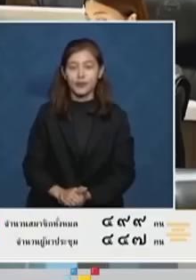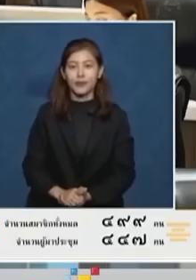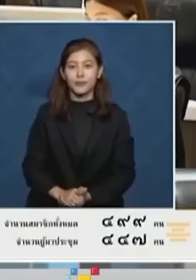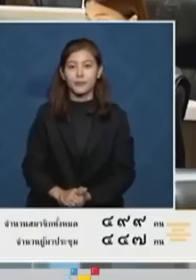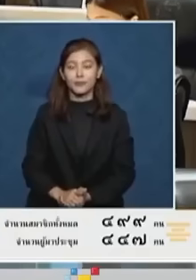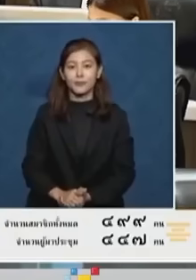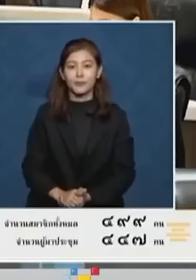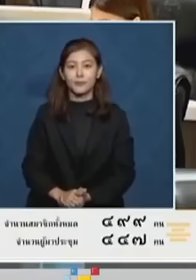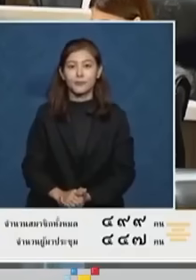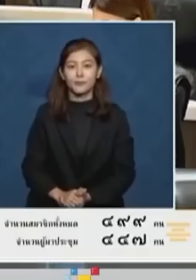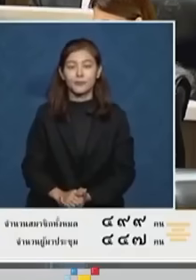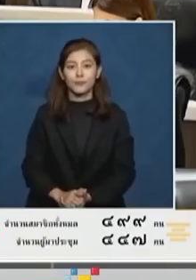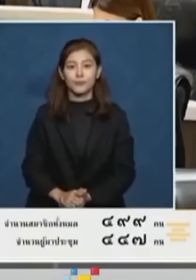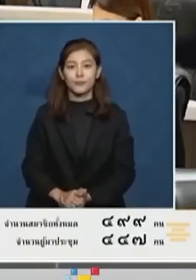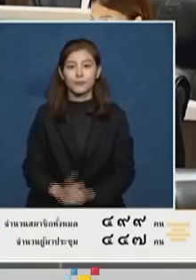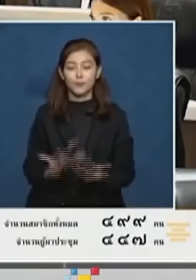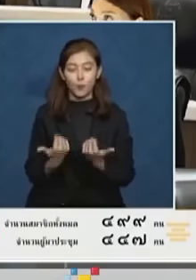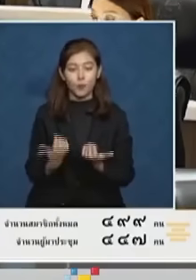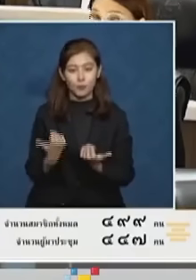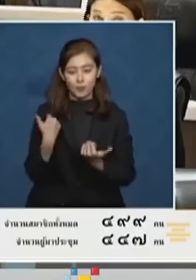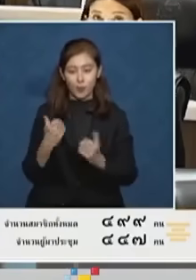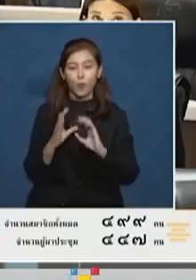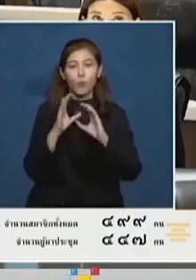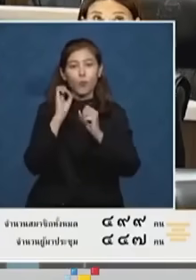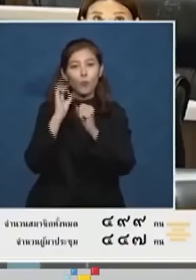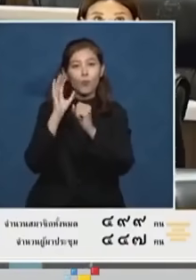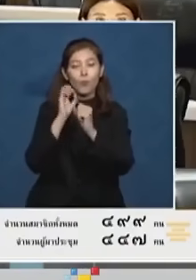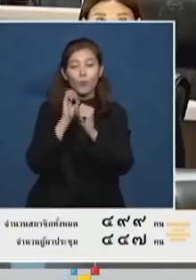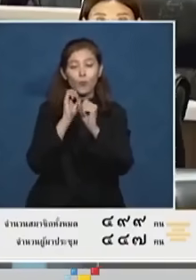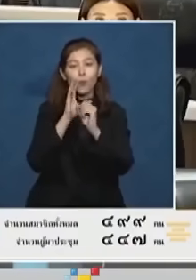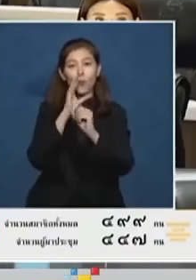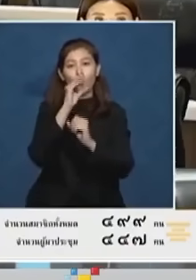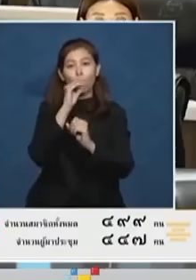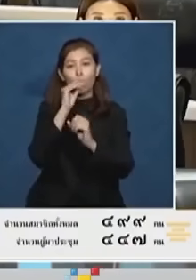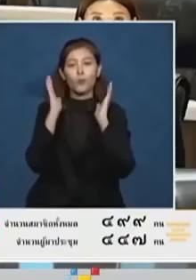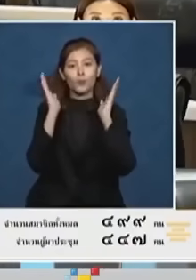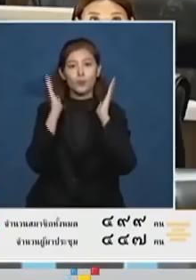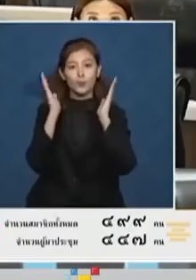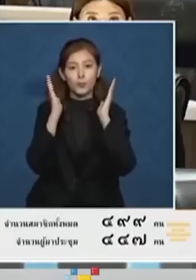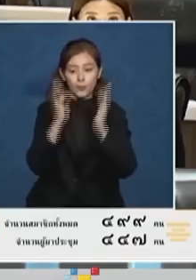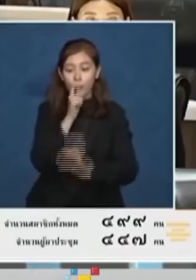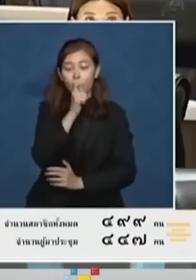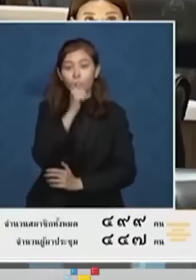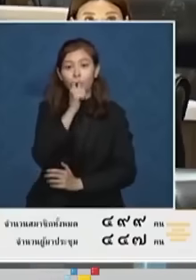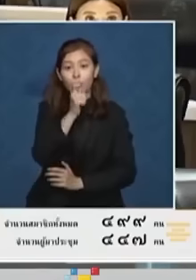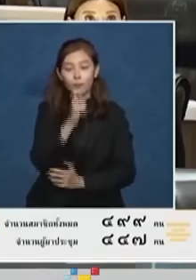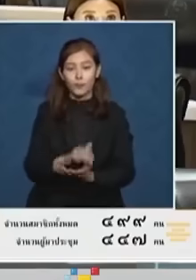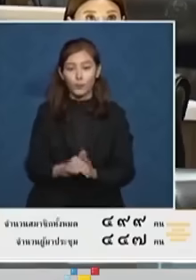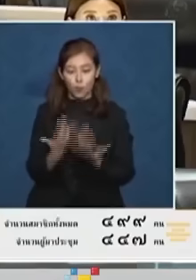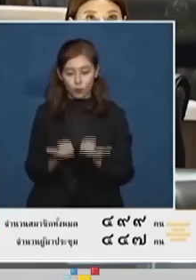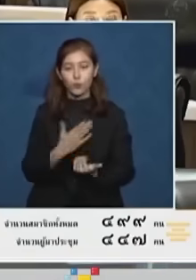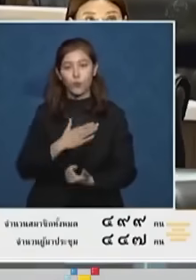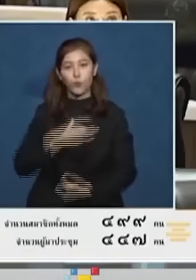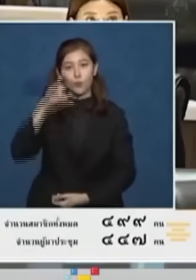าแล้วการรักษาของท่านก็ต้องเรียนว่าเราไม่ได้ท่านเข้ามา